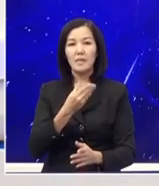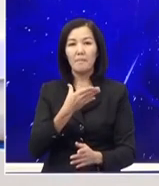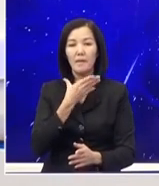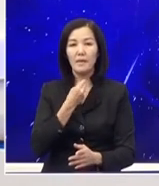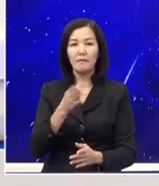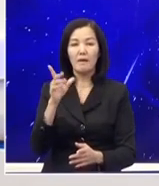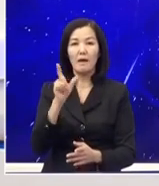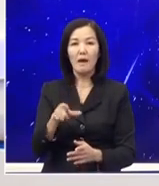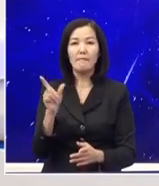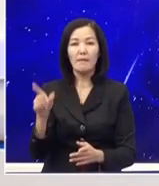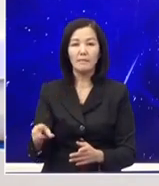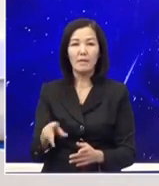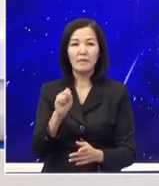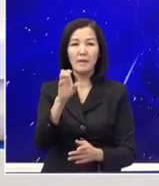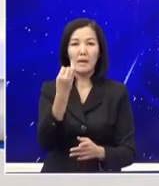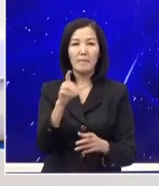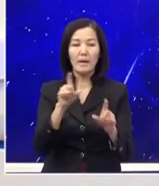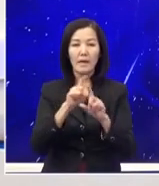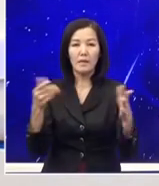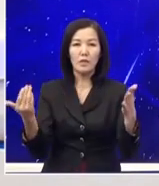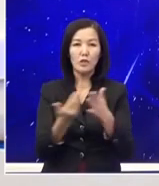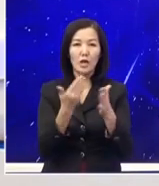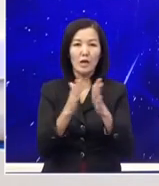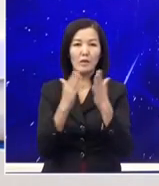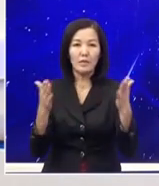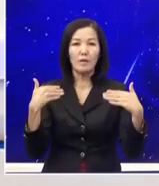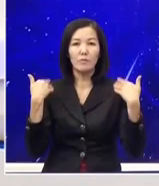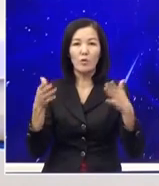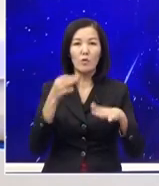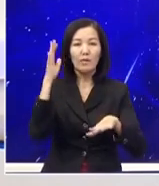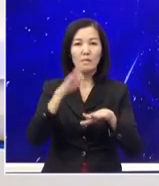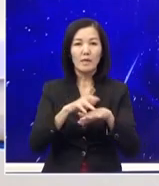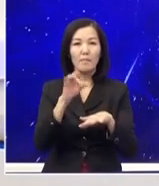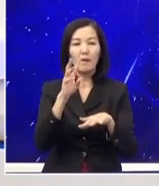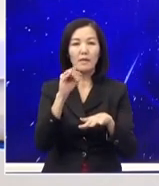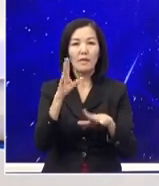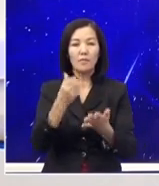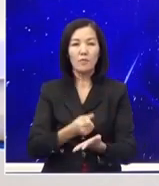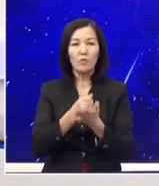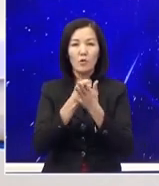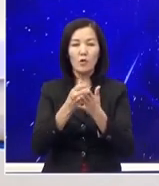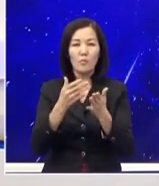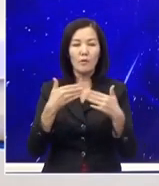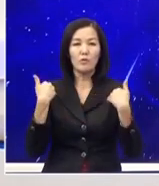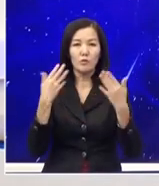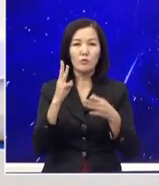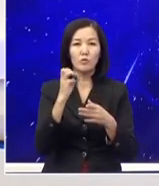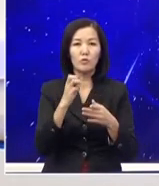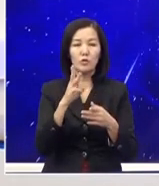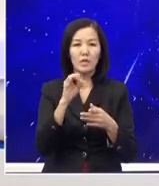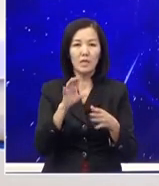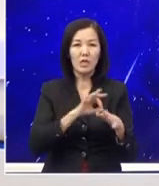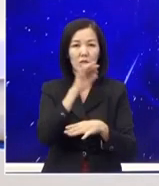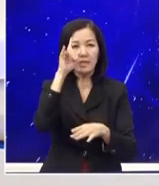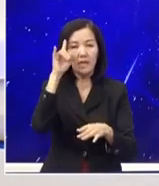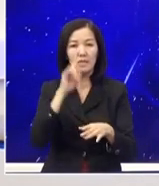Семейде «Адамзаттың абай» атты туындының тұсауы кесілді. Кітап облыс әкімі Амандық Баталовтың қолдауымен жарыққа шыққан. 300-ге тартасы Шығыс